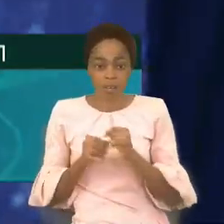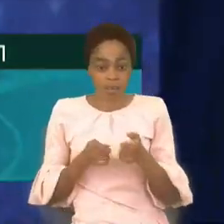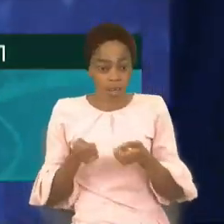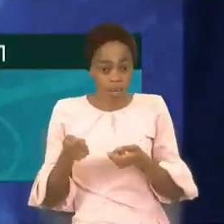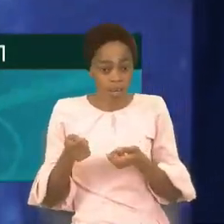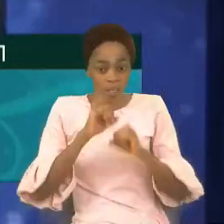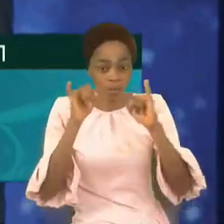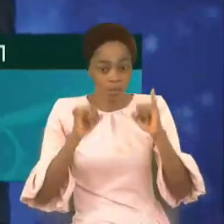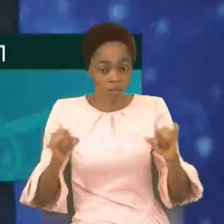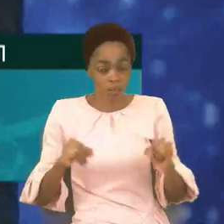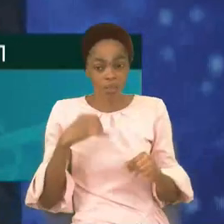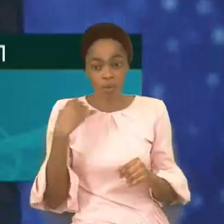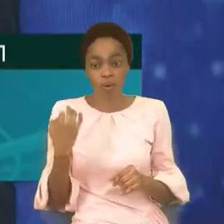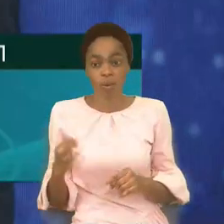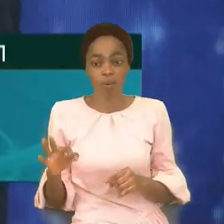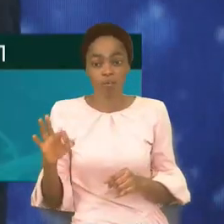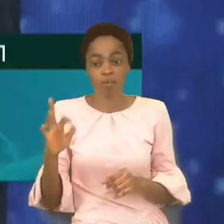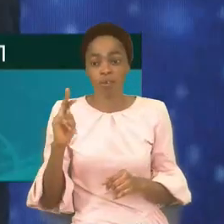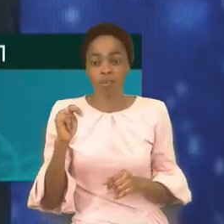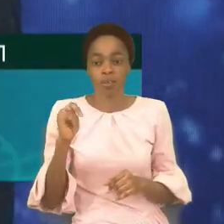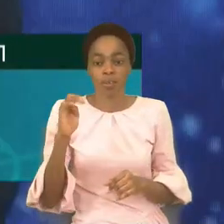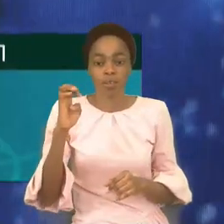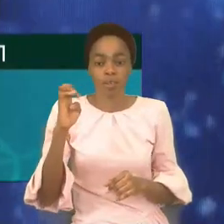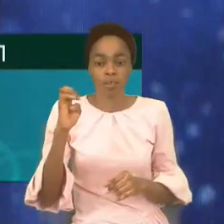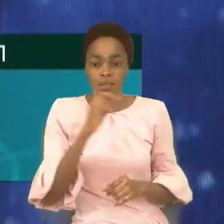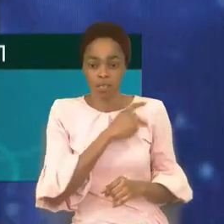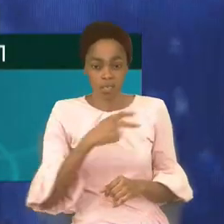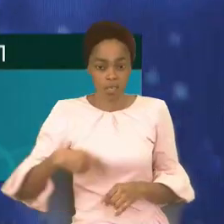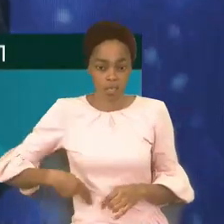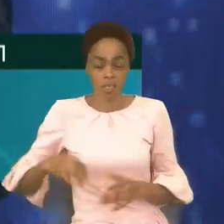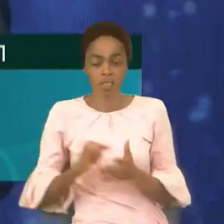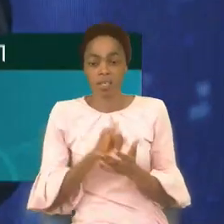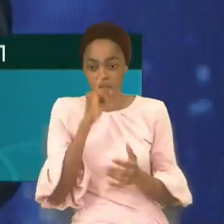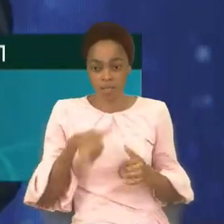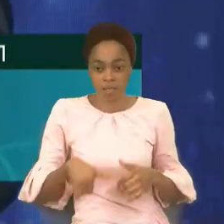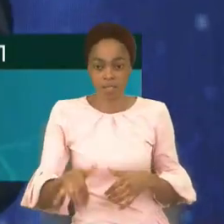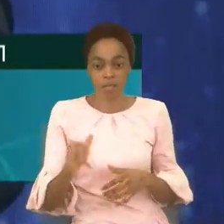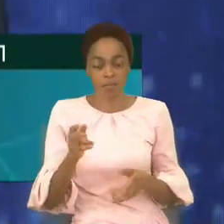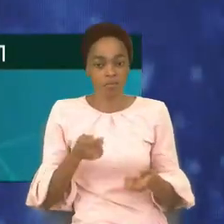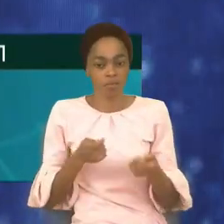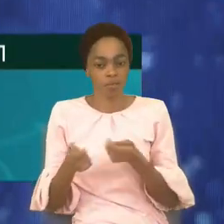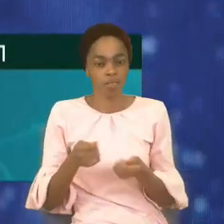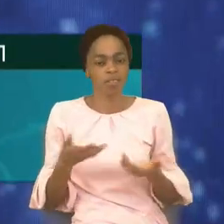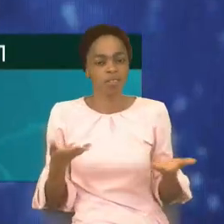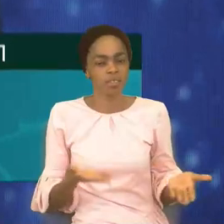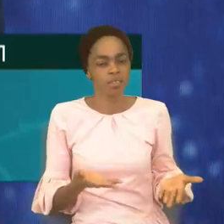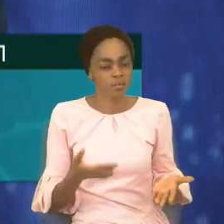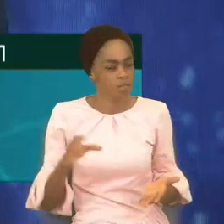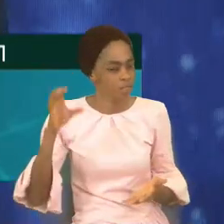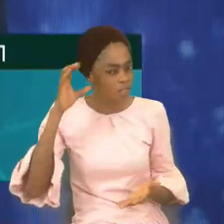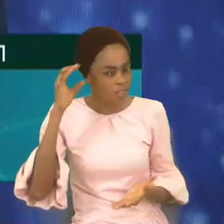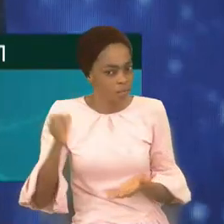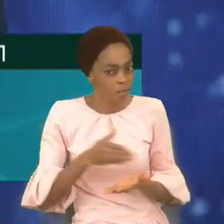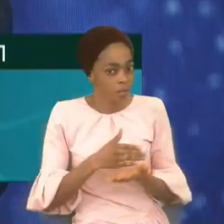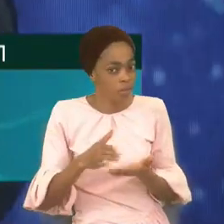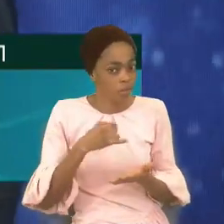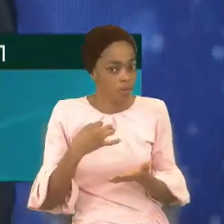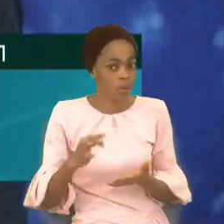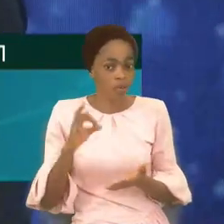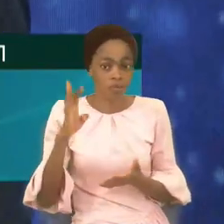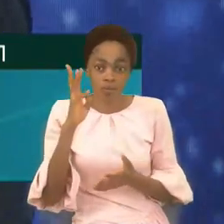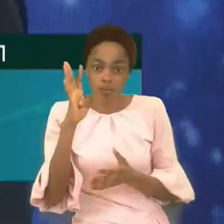L'idolâtrie de Nebuchadnezzar qui règne toujours. Écoutez la musique de Babylone et